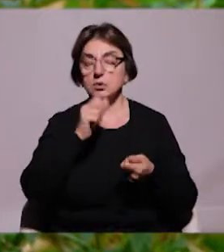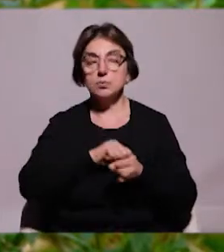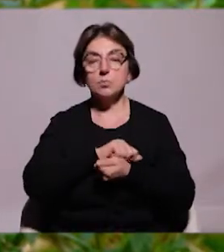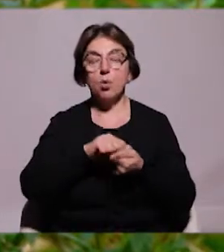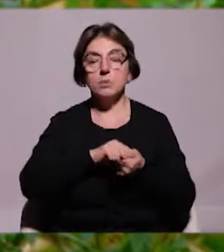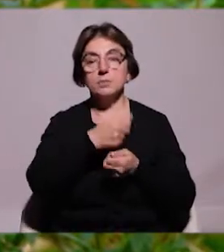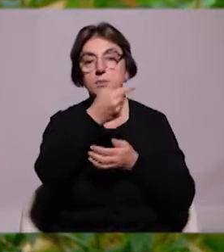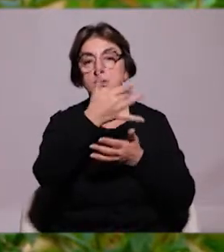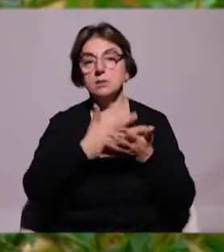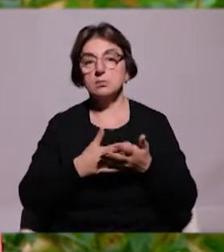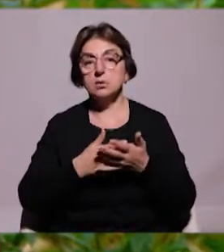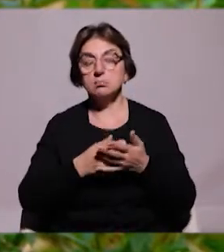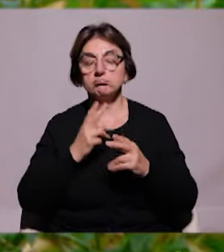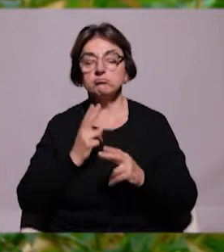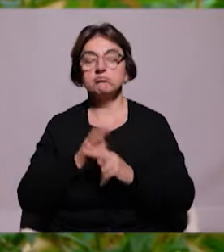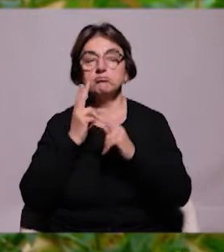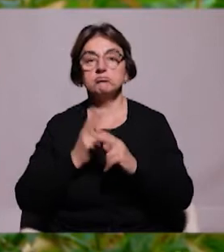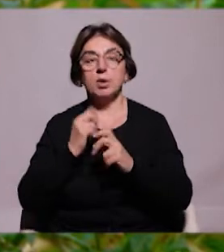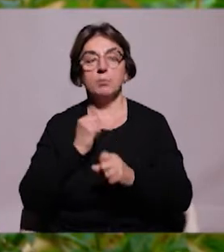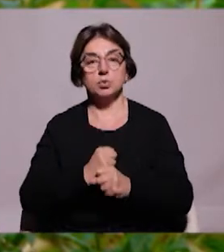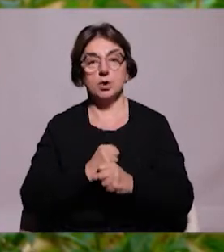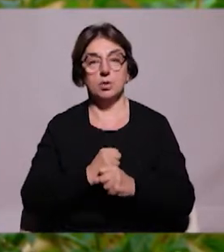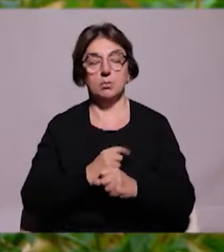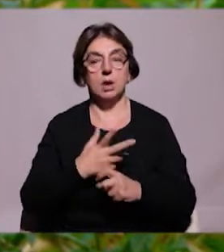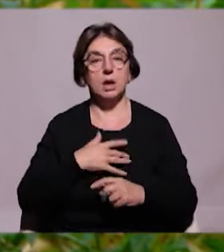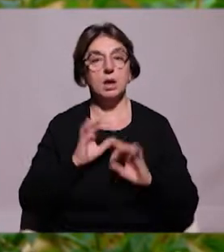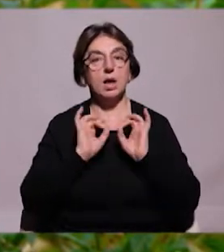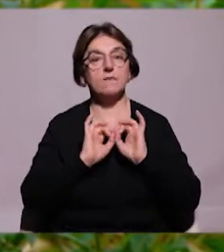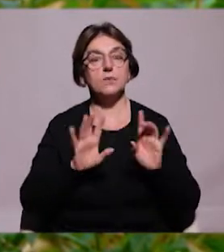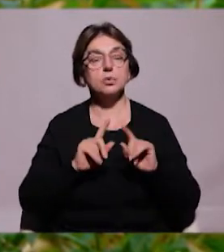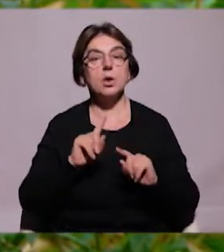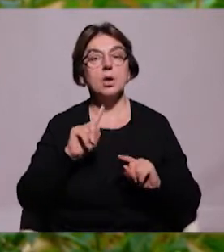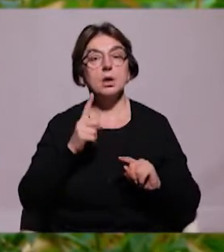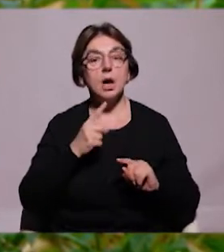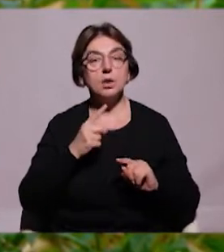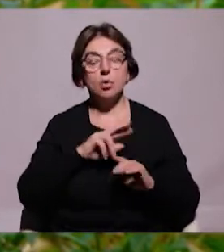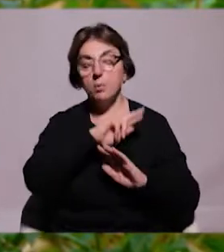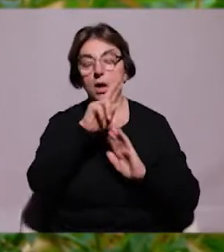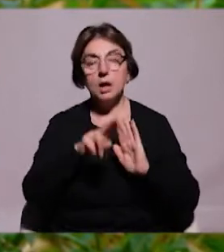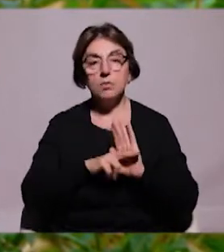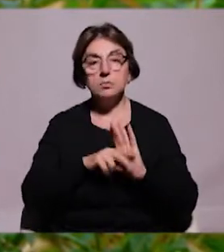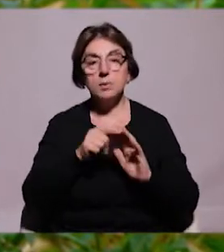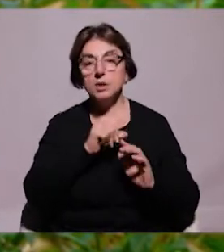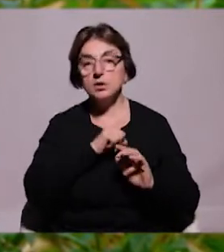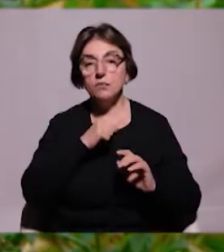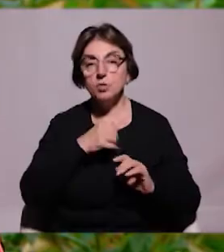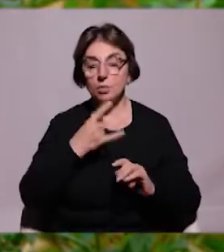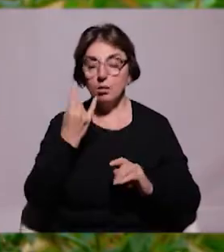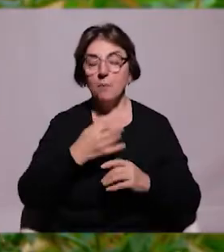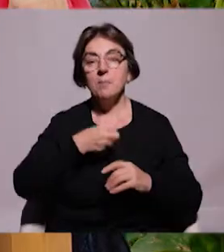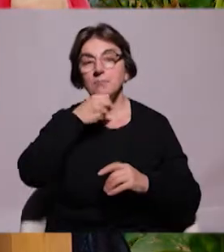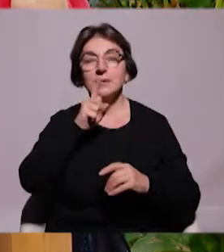მომნელებელი სისტემის შეფერხებულად მუშაობა. ახლა კი ვისაუბროთ, რატომ ექვემდებარება მოზარდის